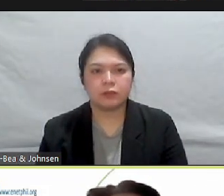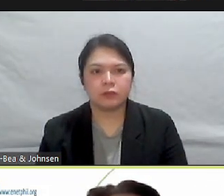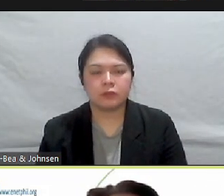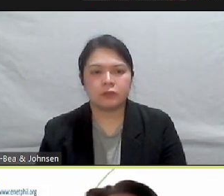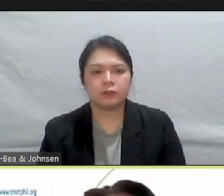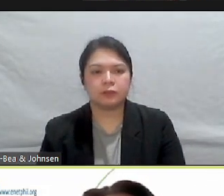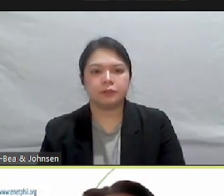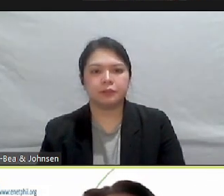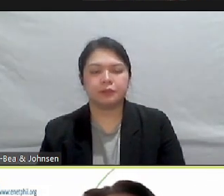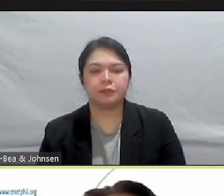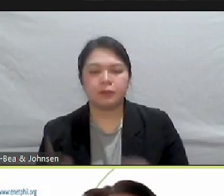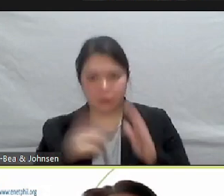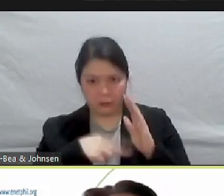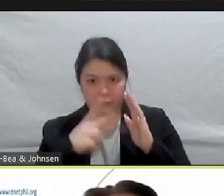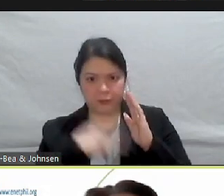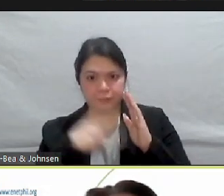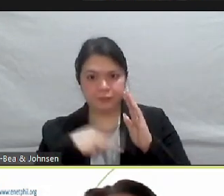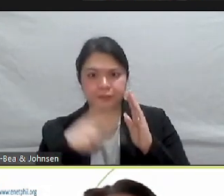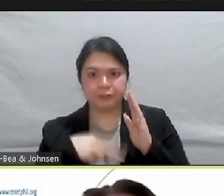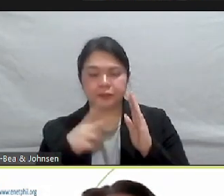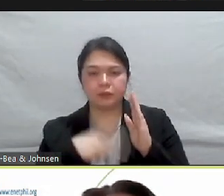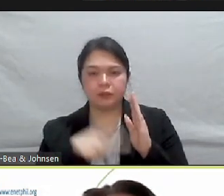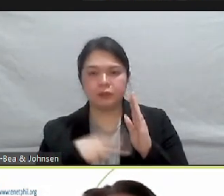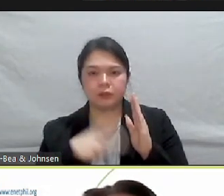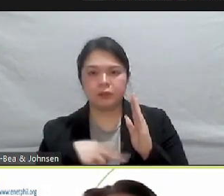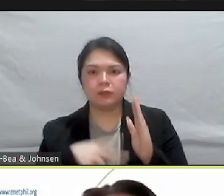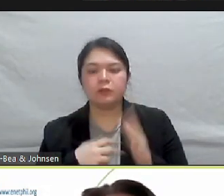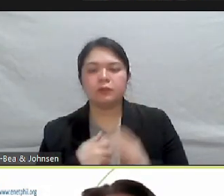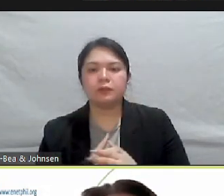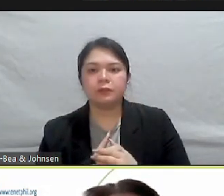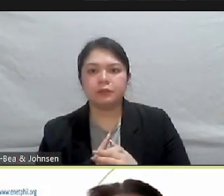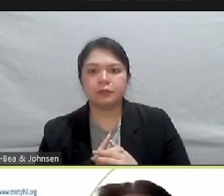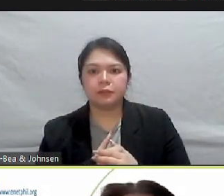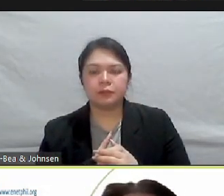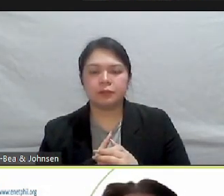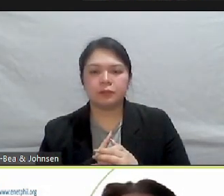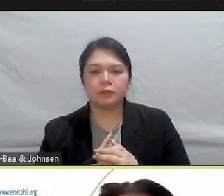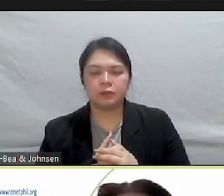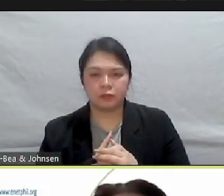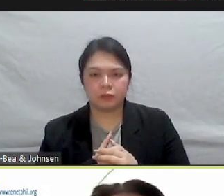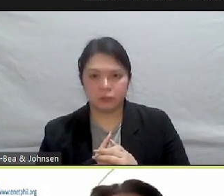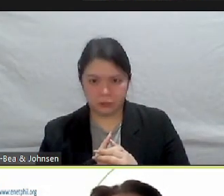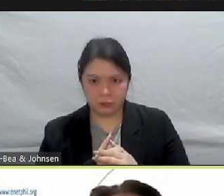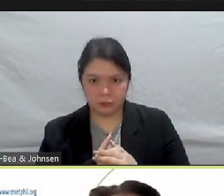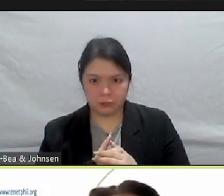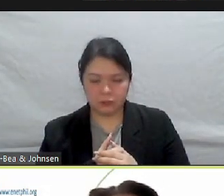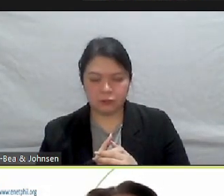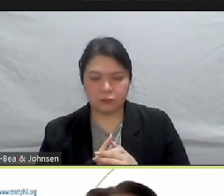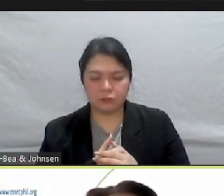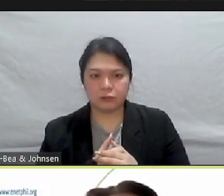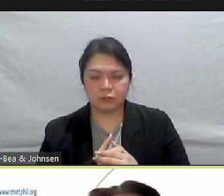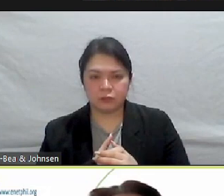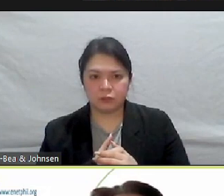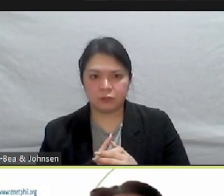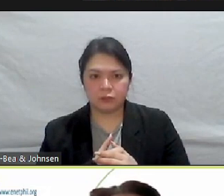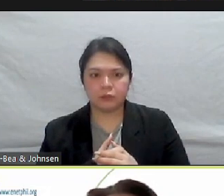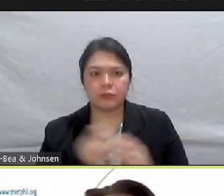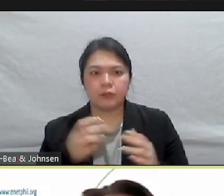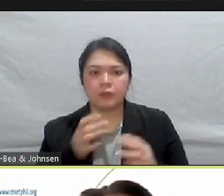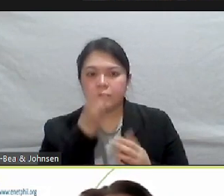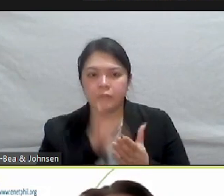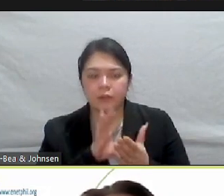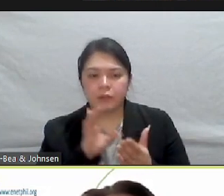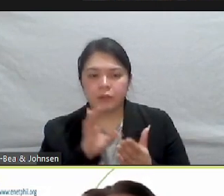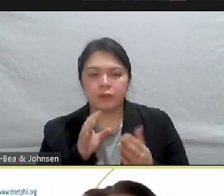Basahin ko lang siguro yung ilang ano no, ilan munang nakita ko na dito sa chat group. Komento ito no from Tita